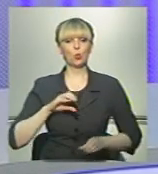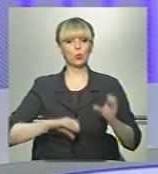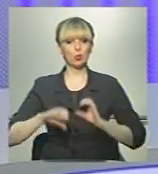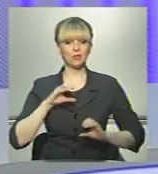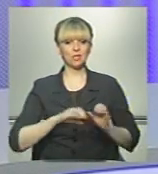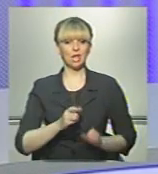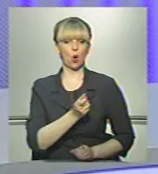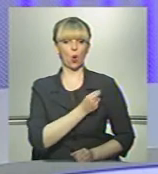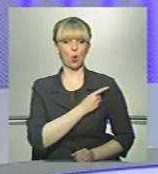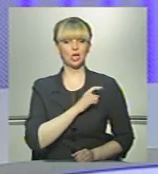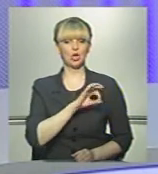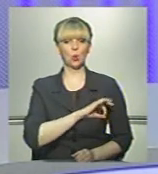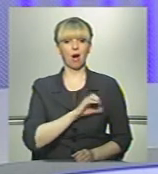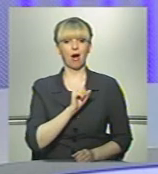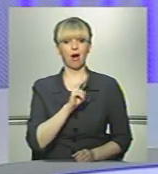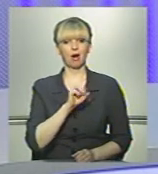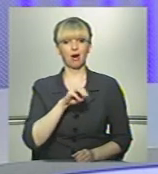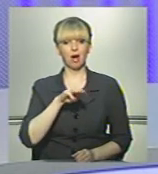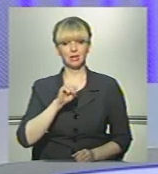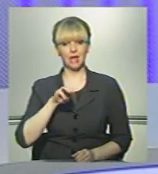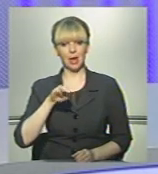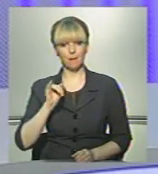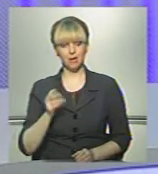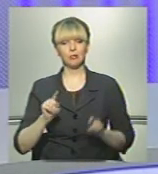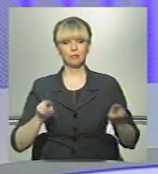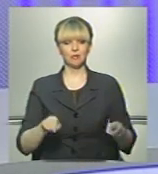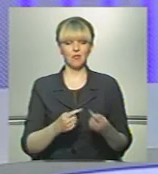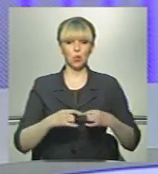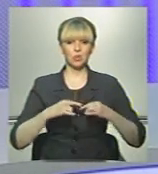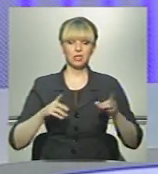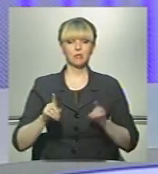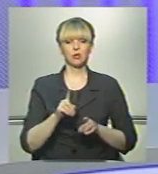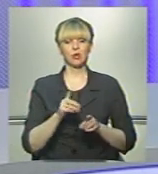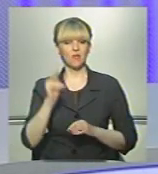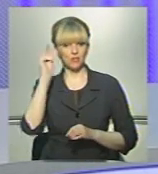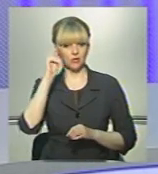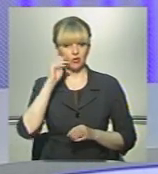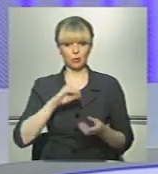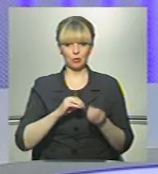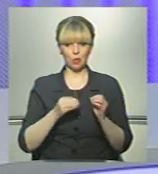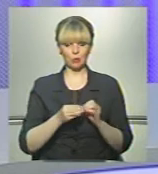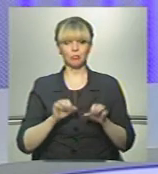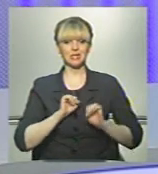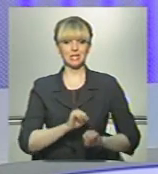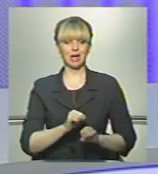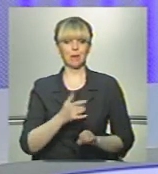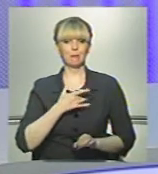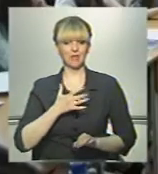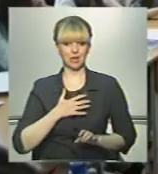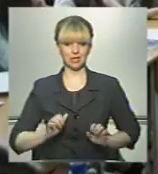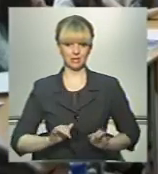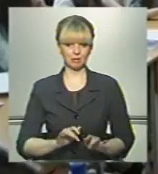університету «Одеська юридична академія» зорганізували круглий стіл щодо вивчення проблем захисту приватних